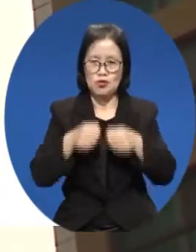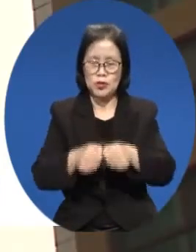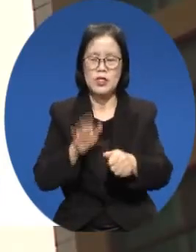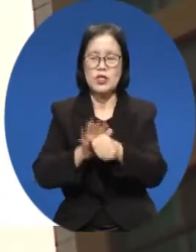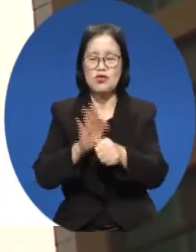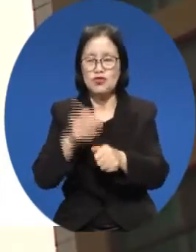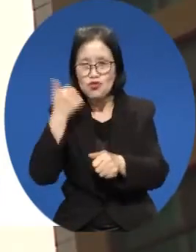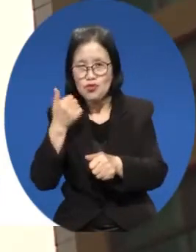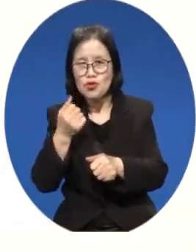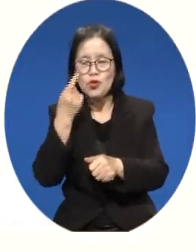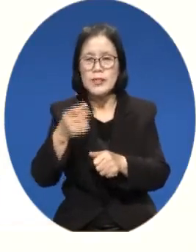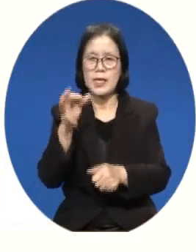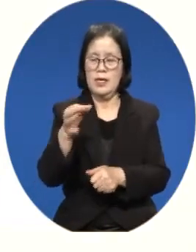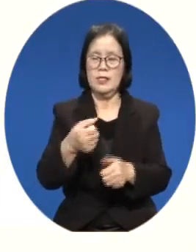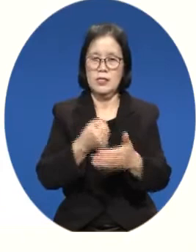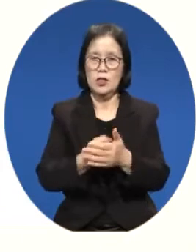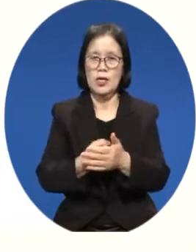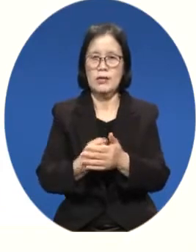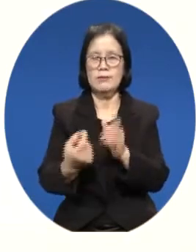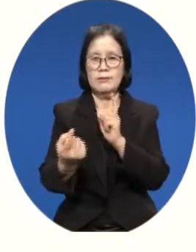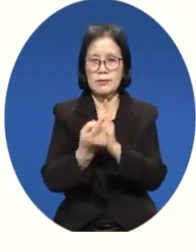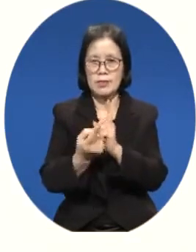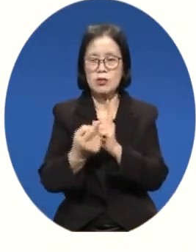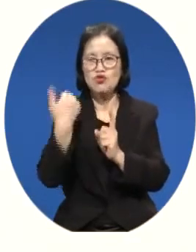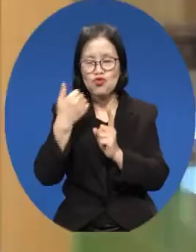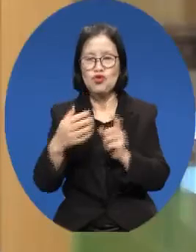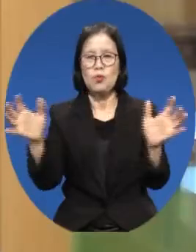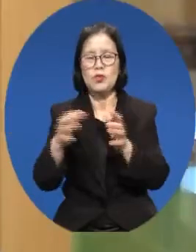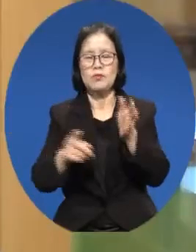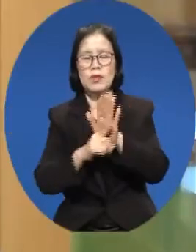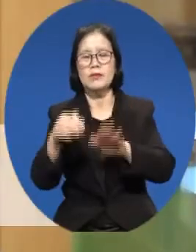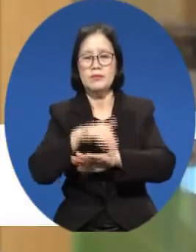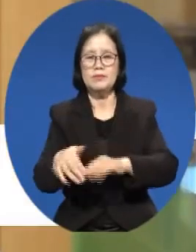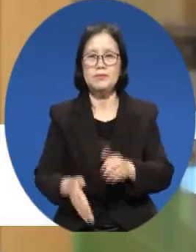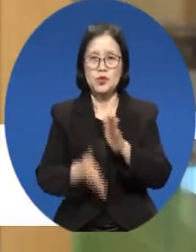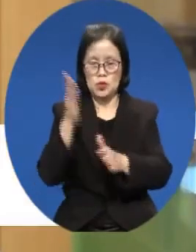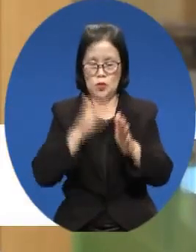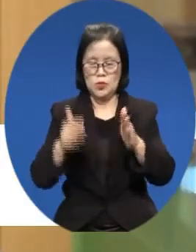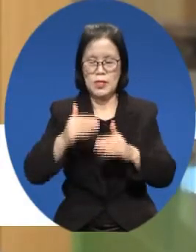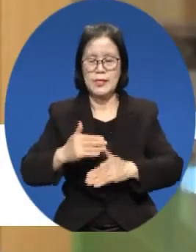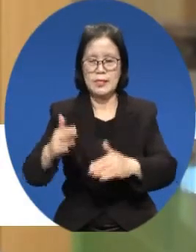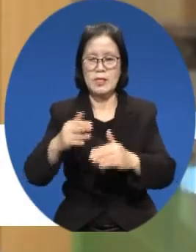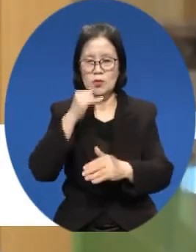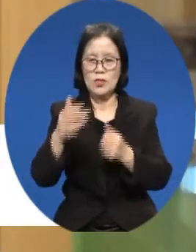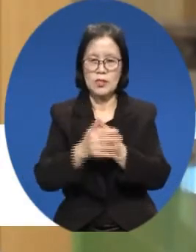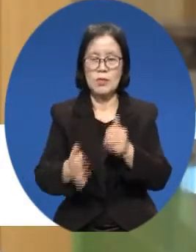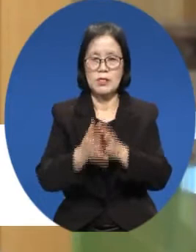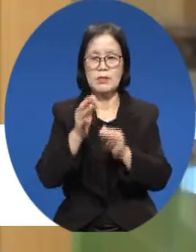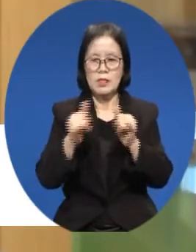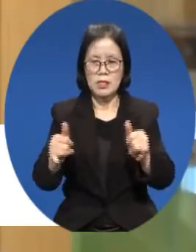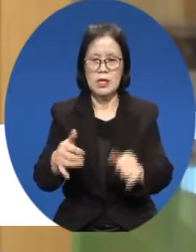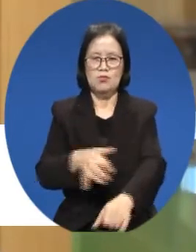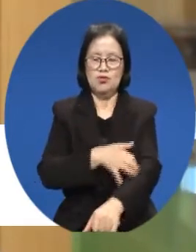대상과 월세액 등을 정해 대상자를 모집할 예정입니다 광명 더 시공사가 진행 하기 때문에 우리 시민들의